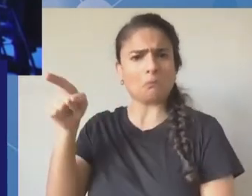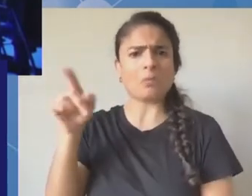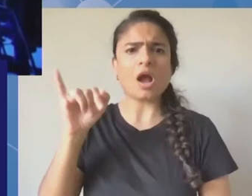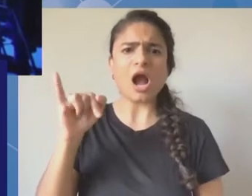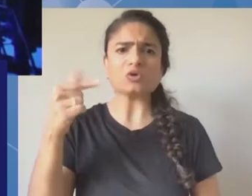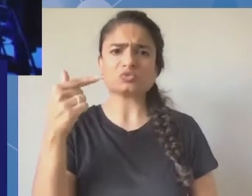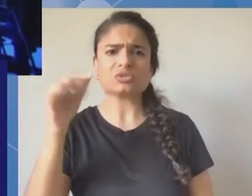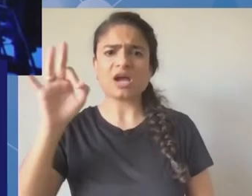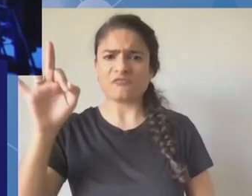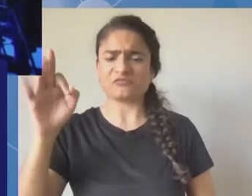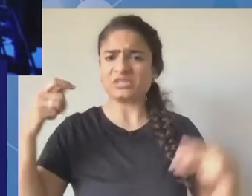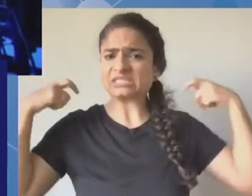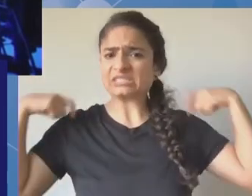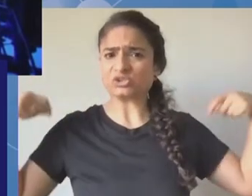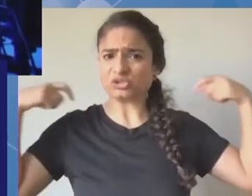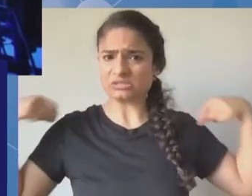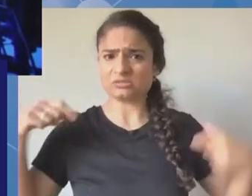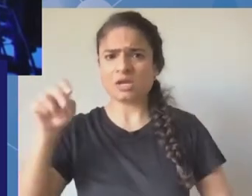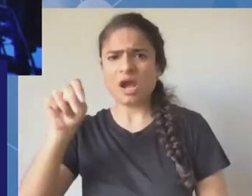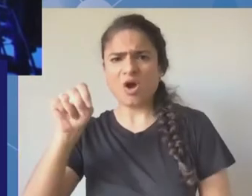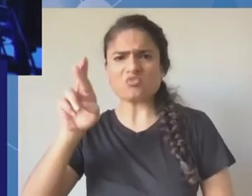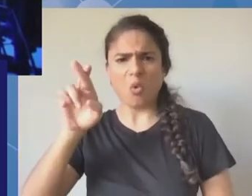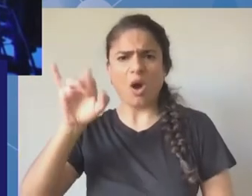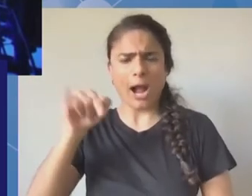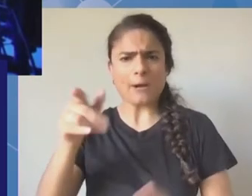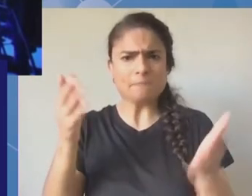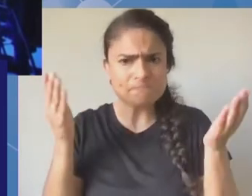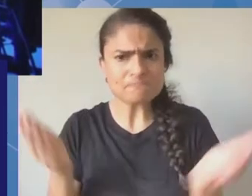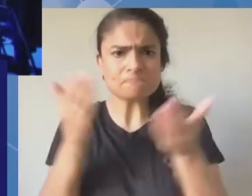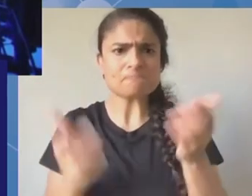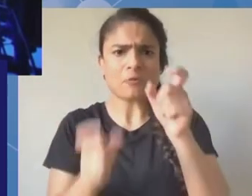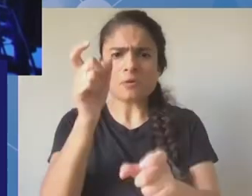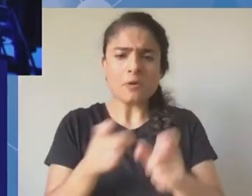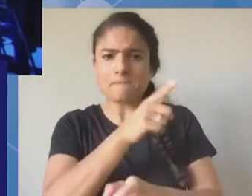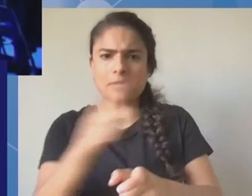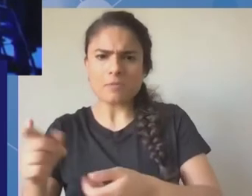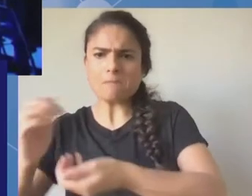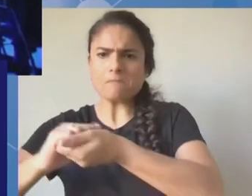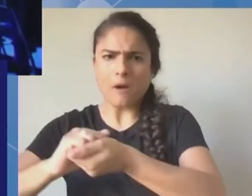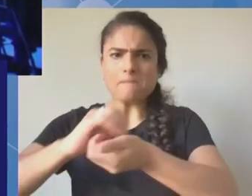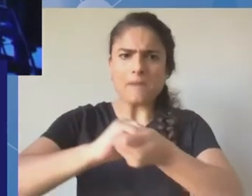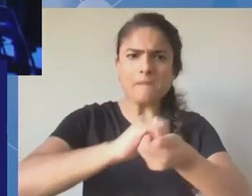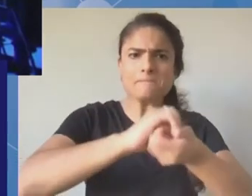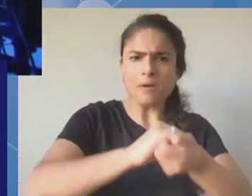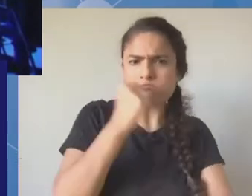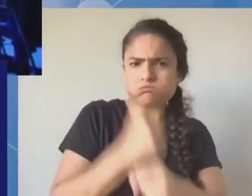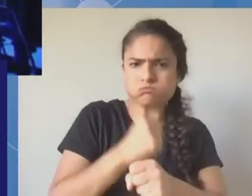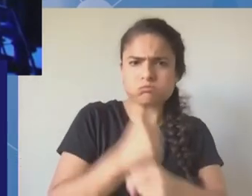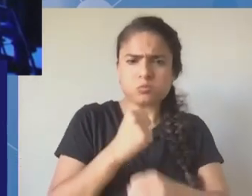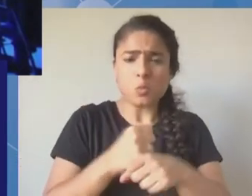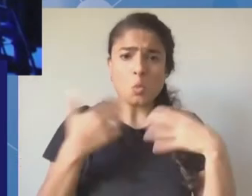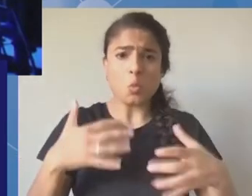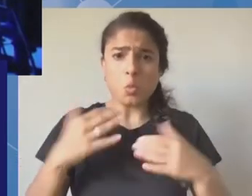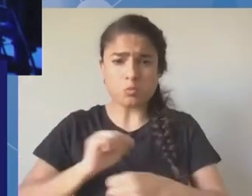定定义的吧。我注意到的这个秘书处的一个重要性的和位置的吧，包括这